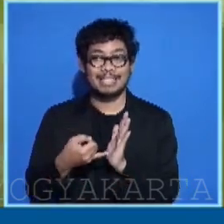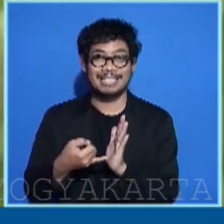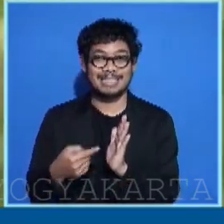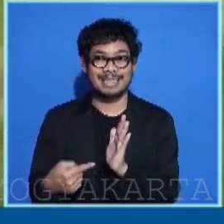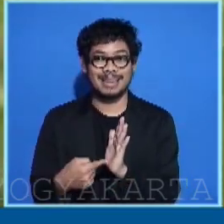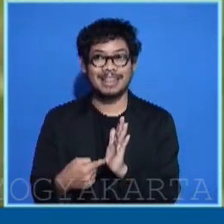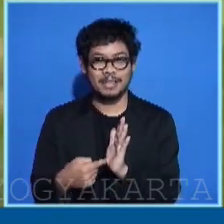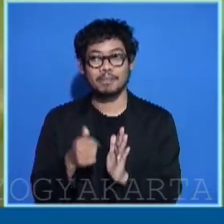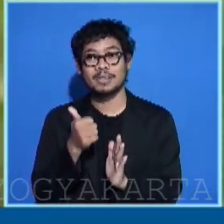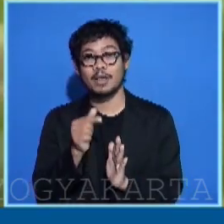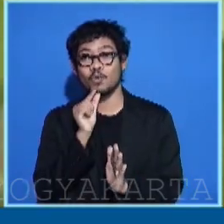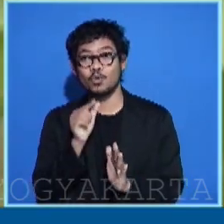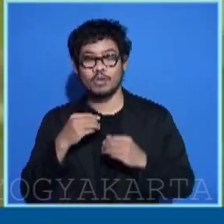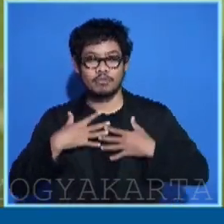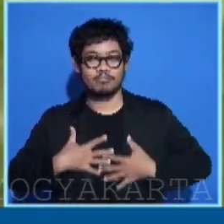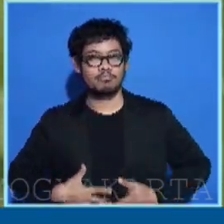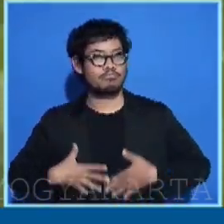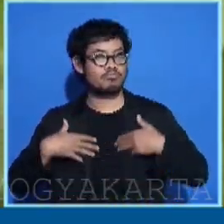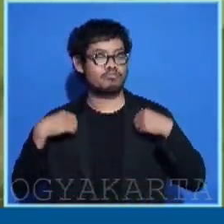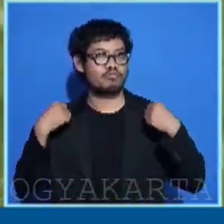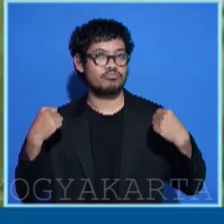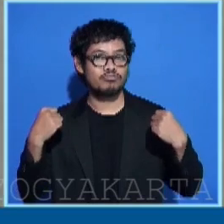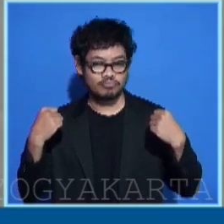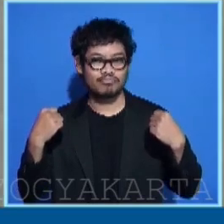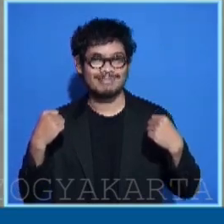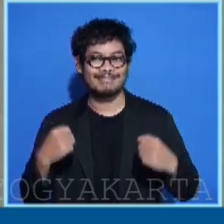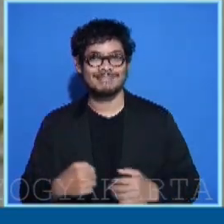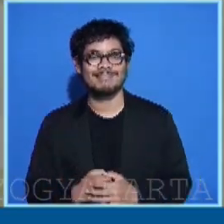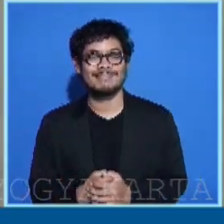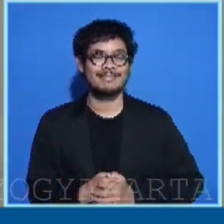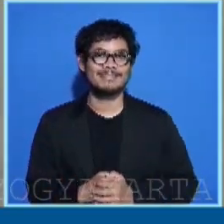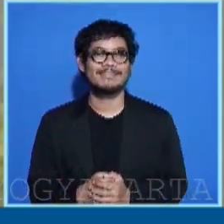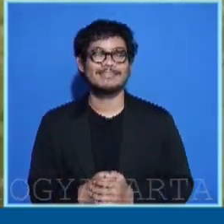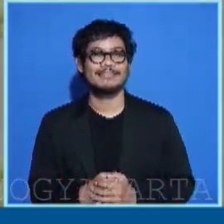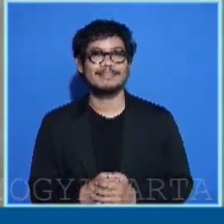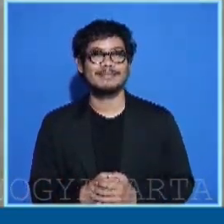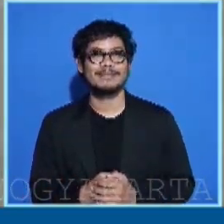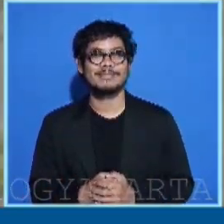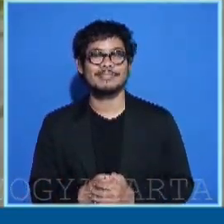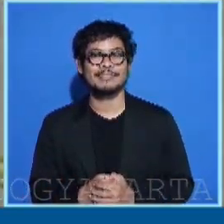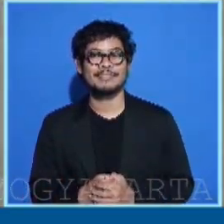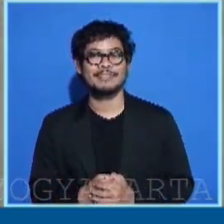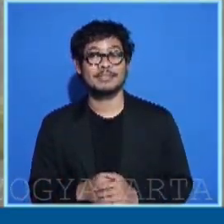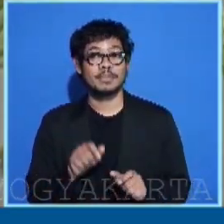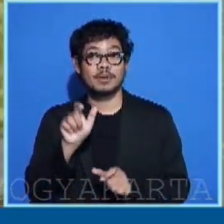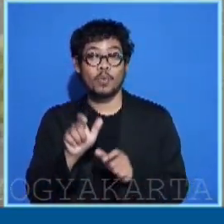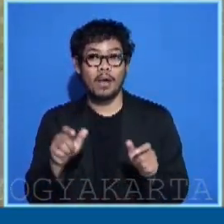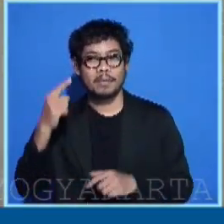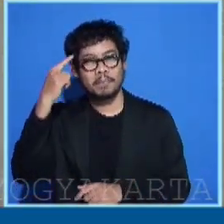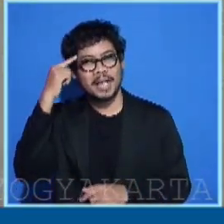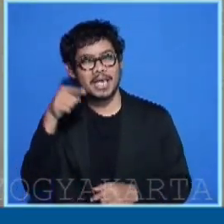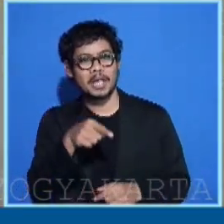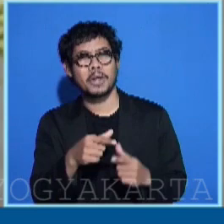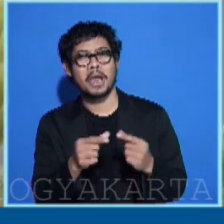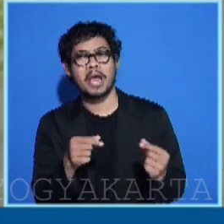saged ngicali gandanipun Batan ingkang mboten sekeco Sinten ingkang nyana taneman inkang kah